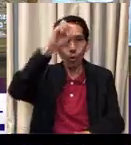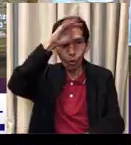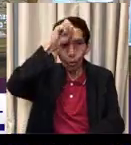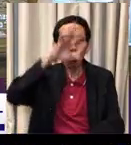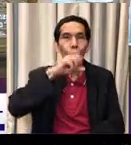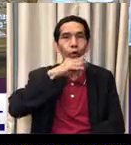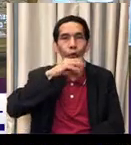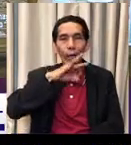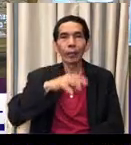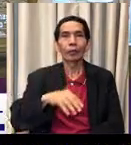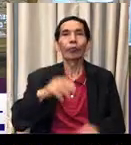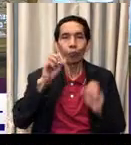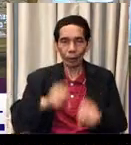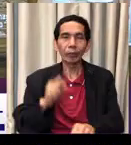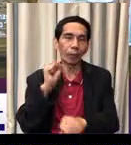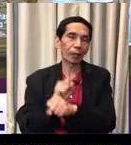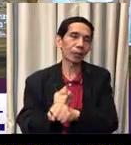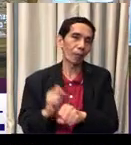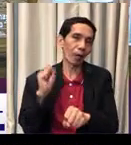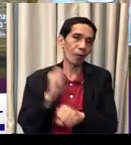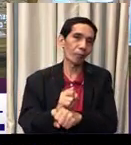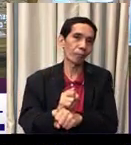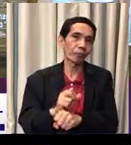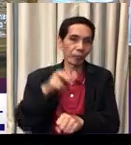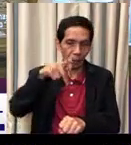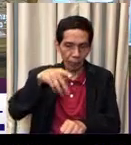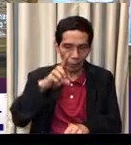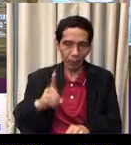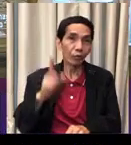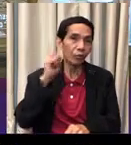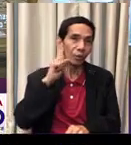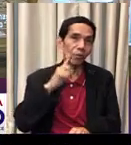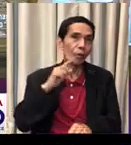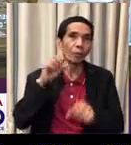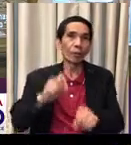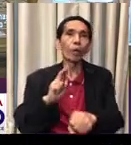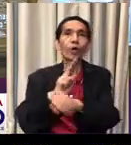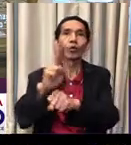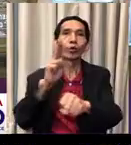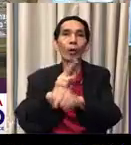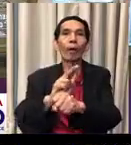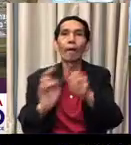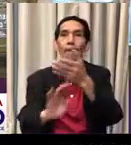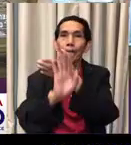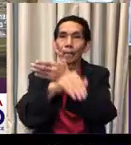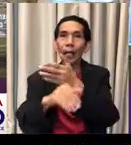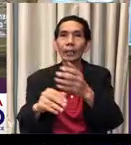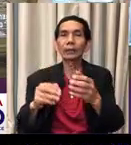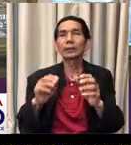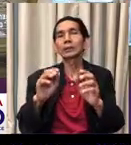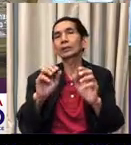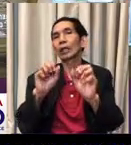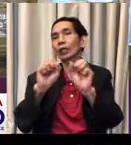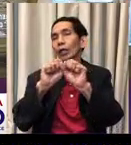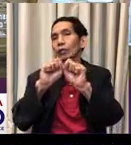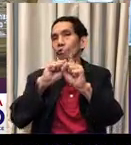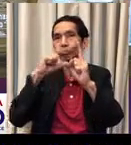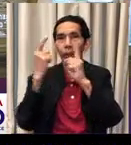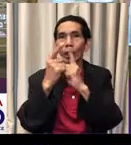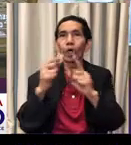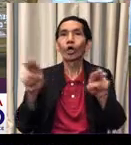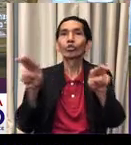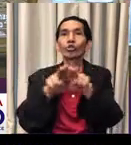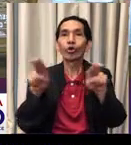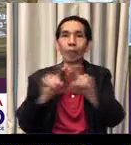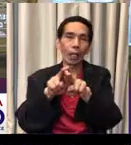Lola. No. Ang PWDs dapat magamit, maibalik sa lipunan.